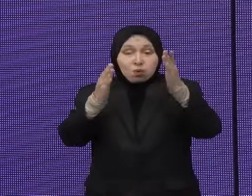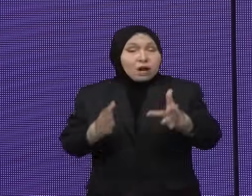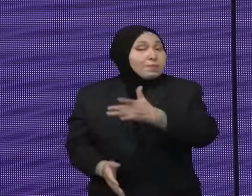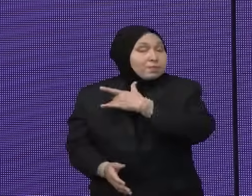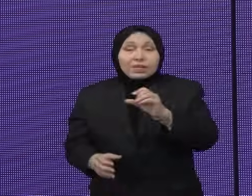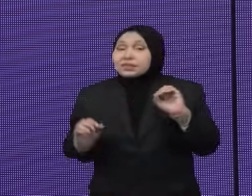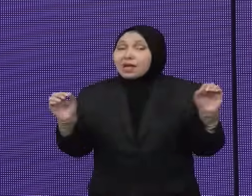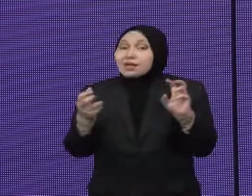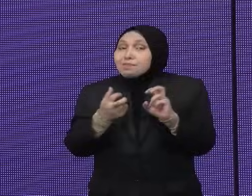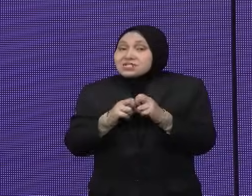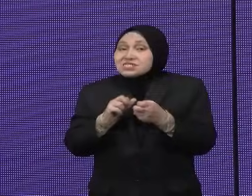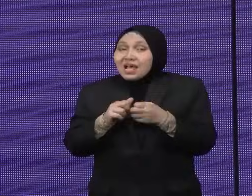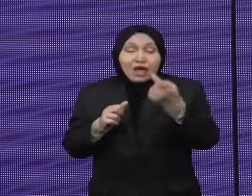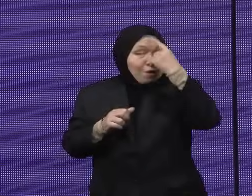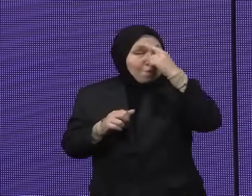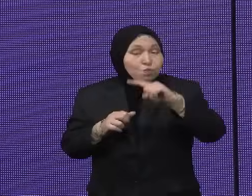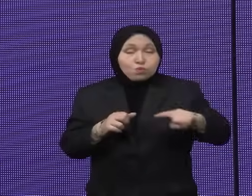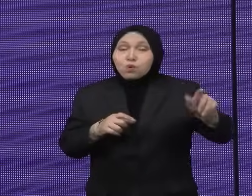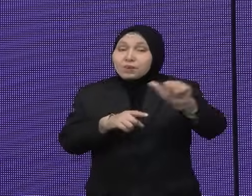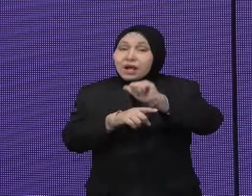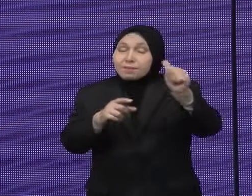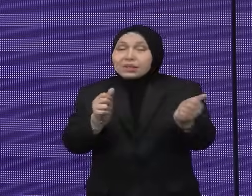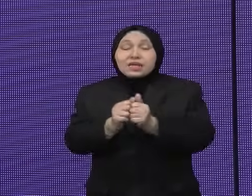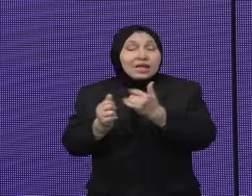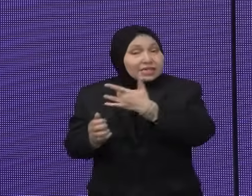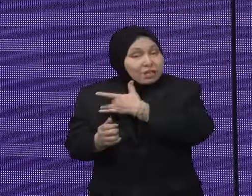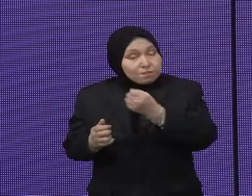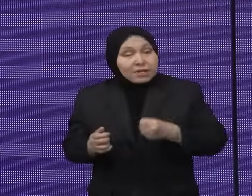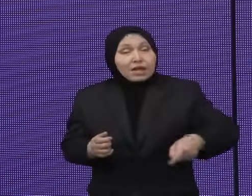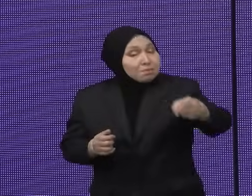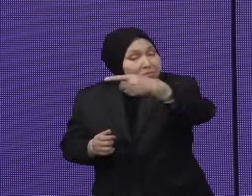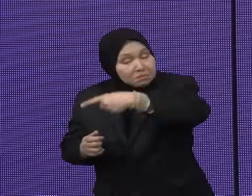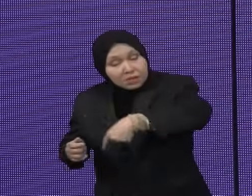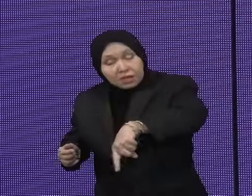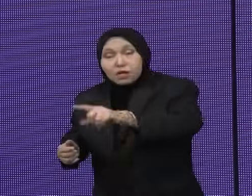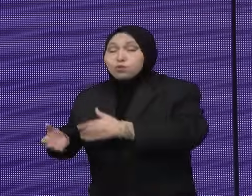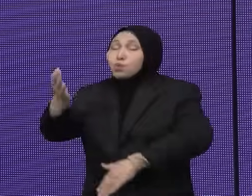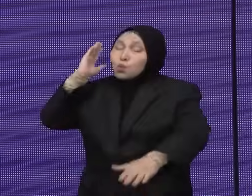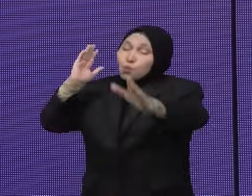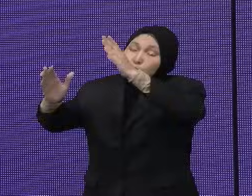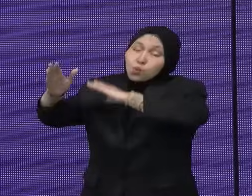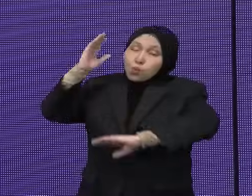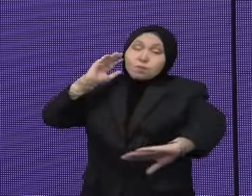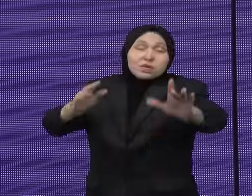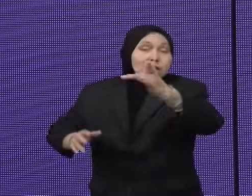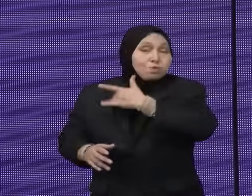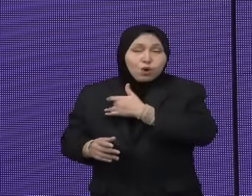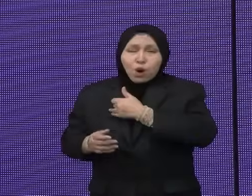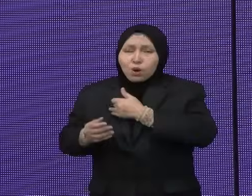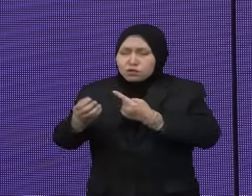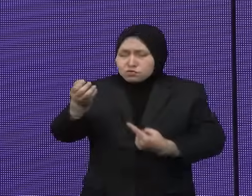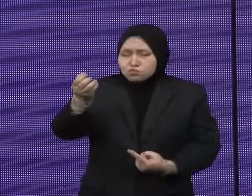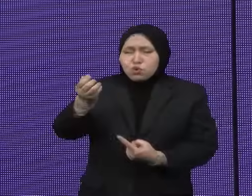lagi ada masalah untuk beramal dengan keimanan mereka. Pada suatu masa dahulu mereka beriman akan disula,